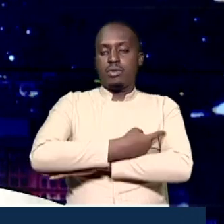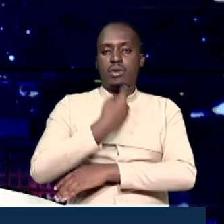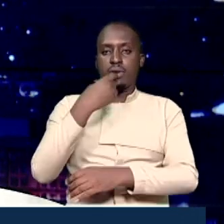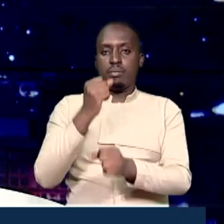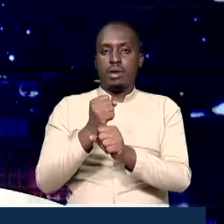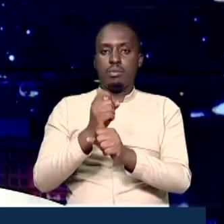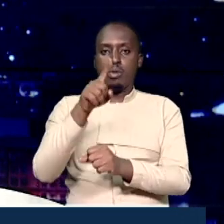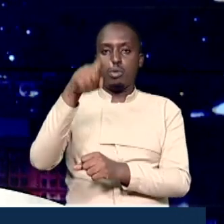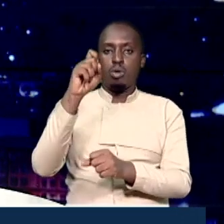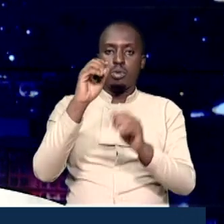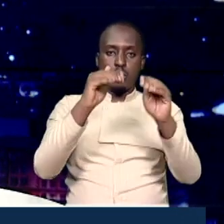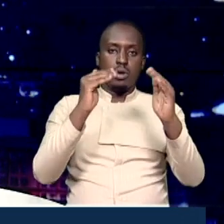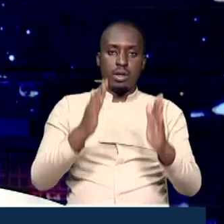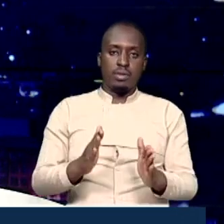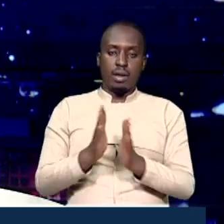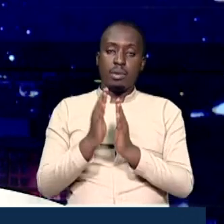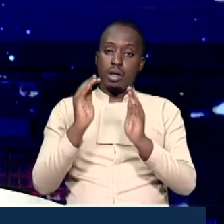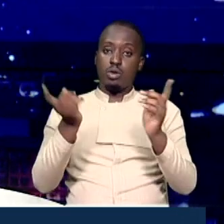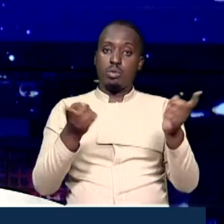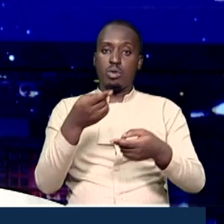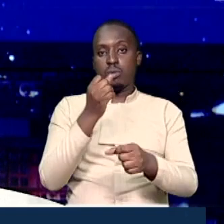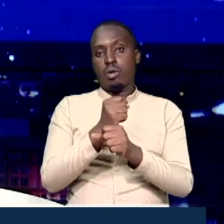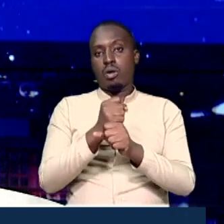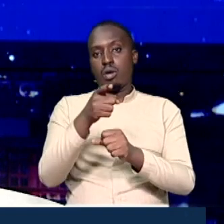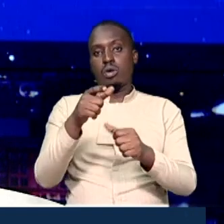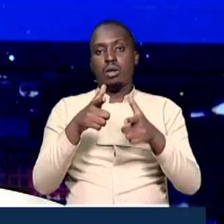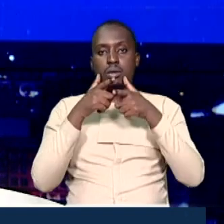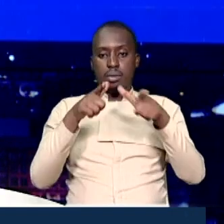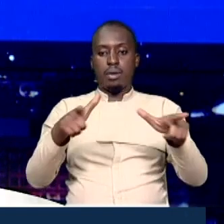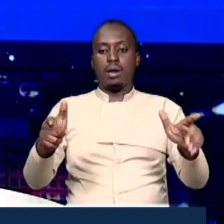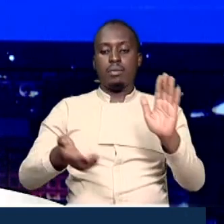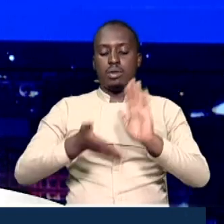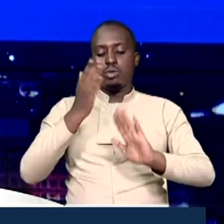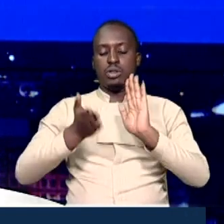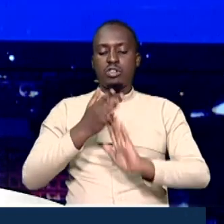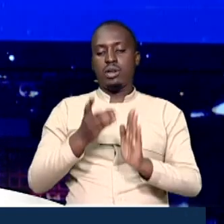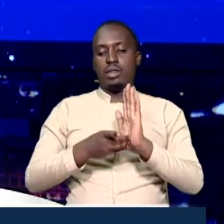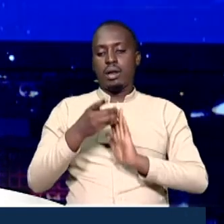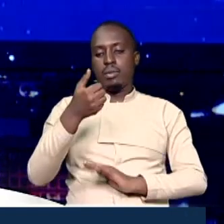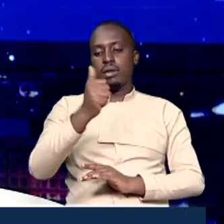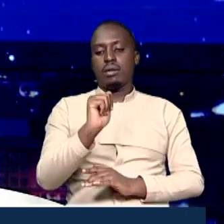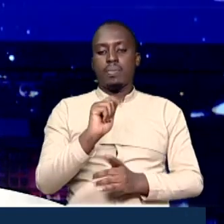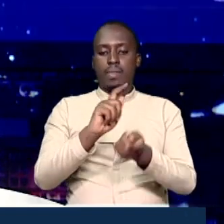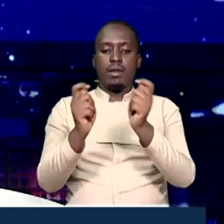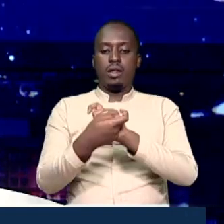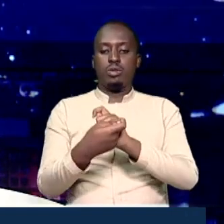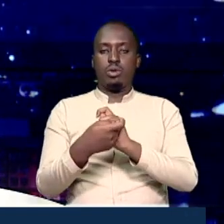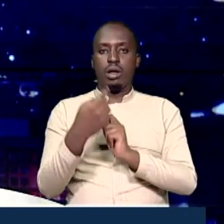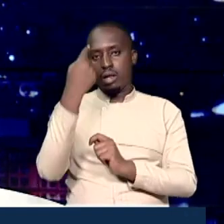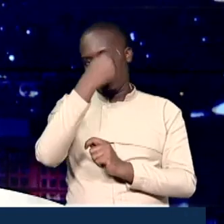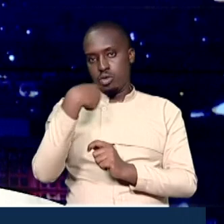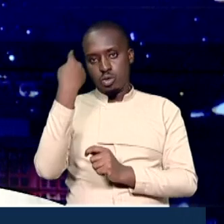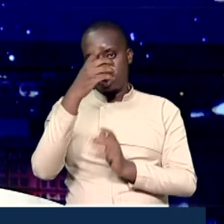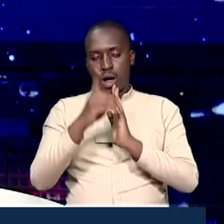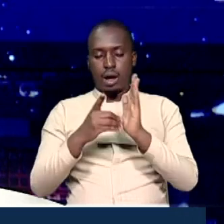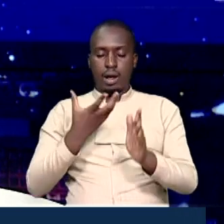irimo uburobyi ubuhinzi ndetse n'ubworozi bakorera kuri ibi biyaga ngo byihutishije iterambere ryabo ndetse binahindura isura aka karere